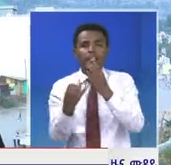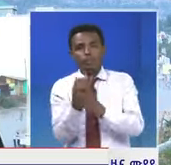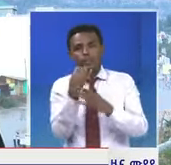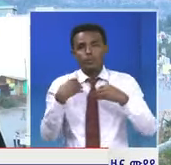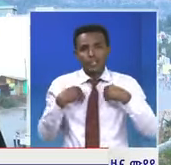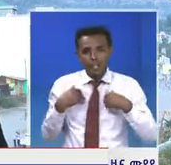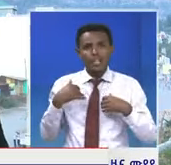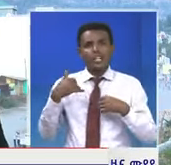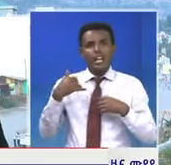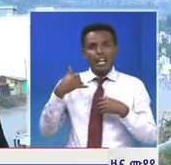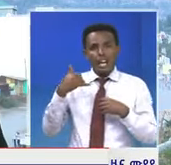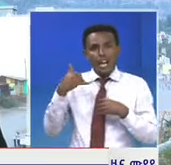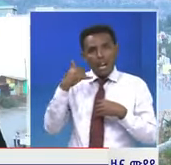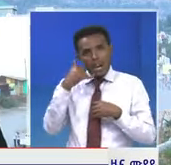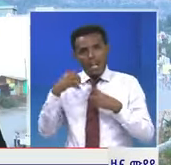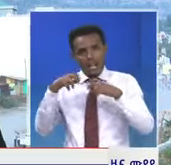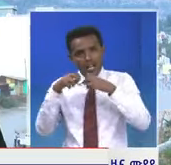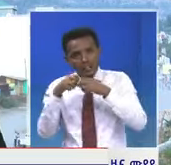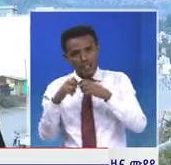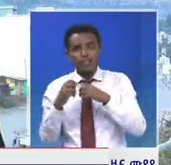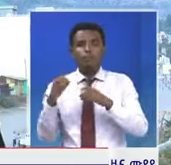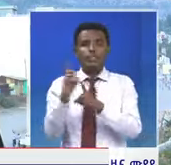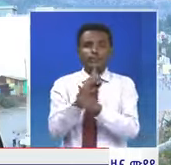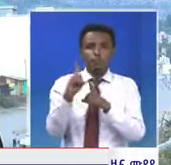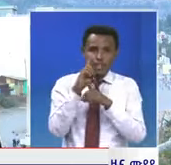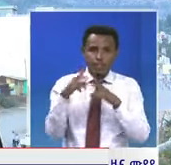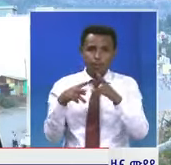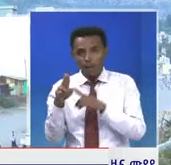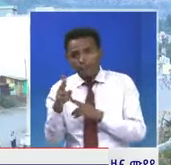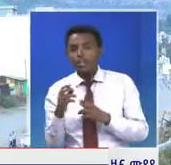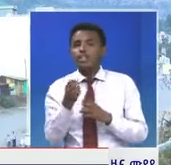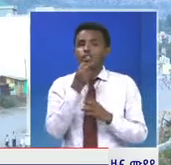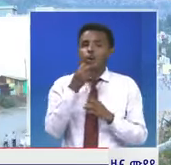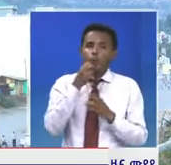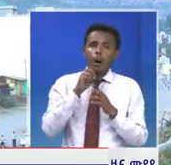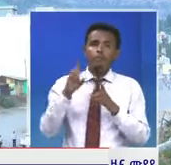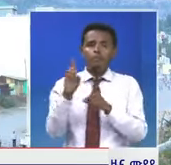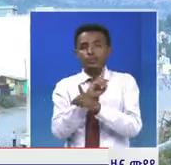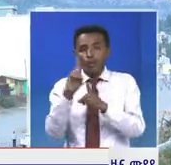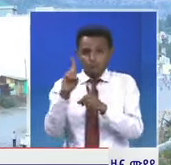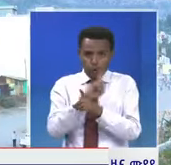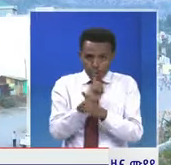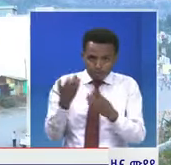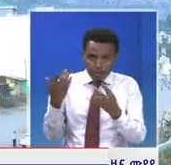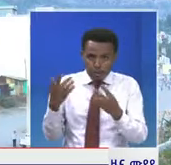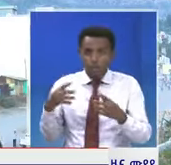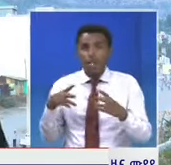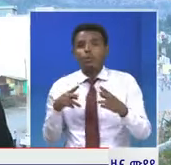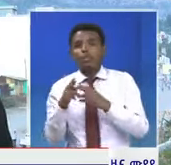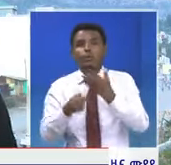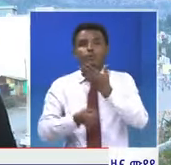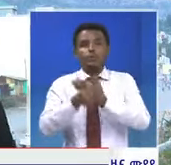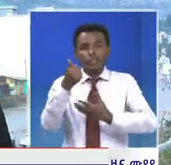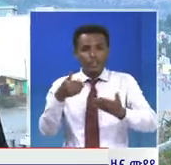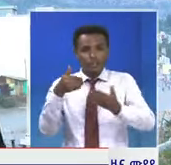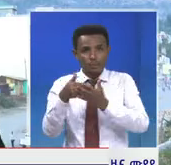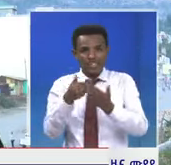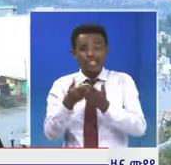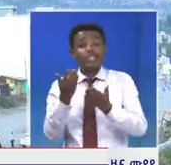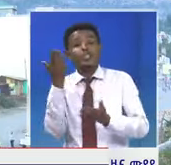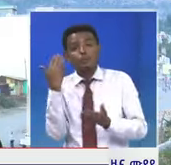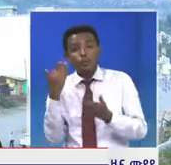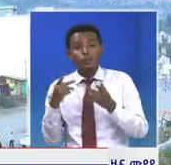ኤሌክትሪክ መስመር ተቋርጧል። የውሃ መስመሮችም እንዲሁ ጉዳት ደርሶባቸዋል። በዚህ የሽብር ቡድን እነዚህን ወደ ነበሩበት የመመለስ